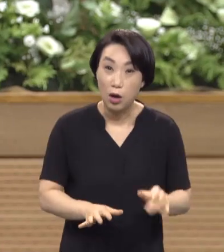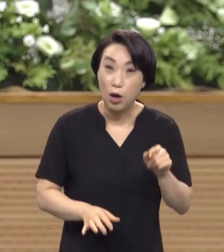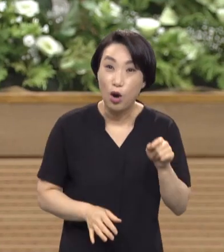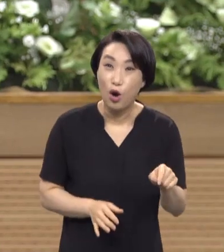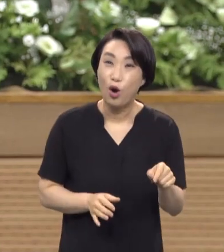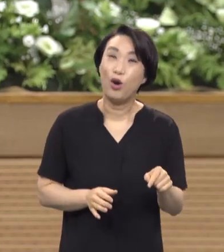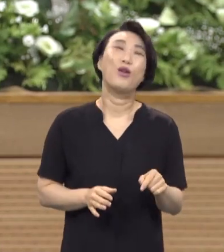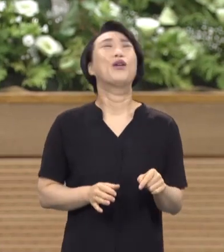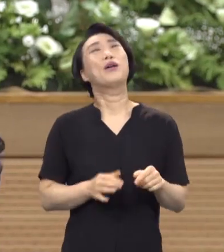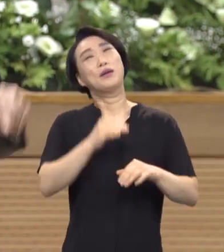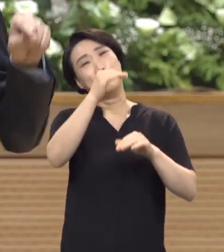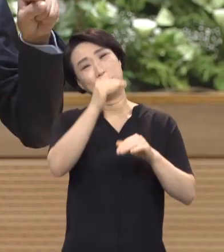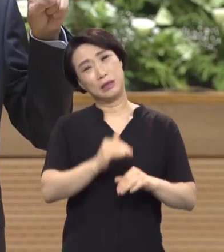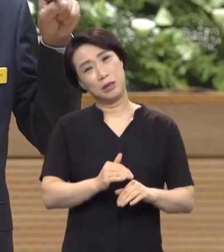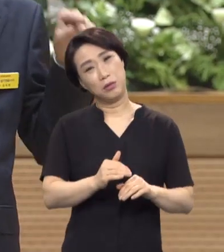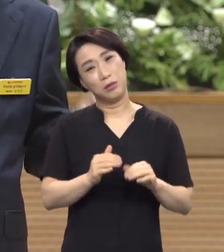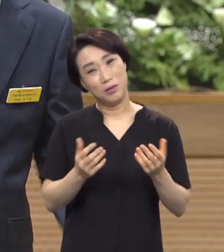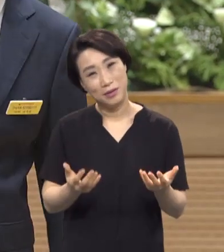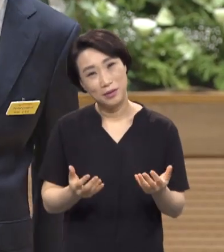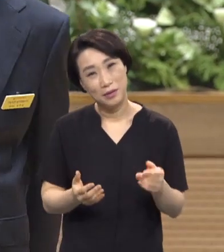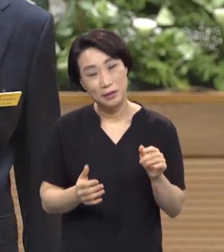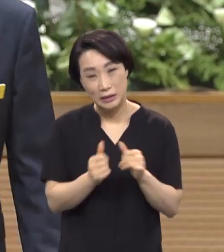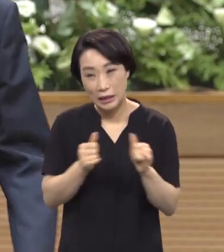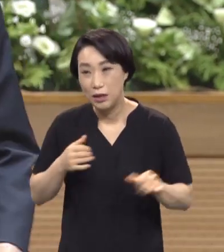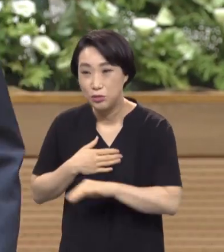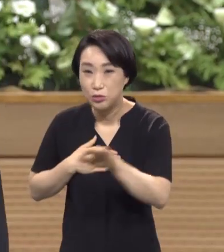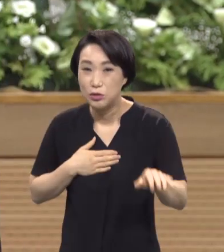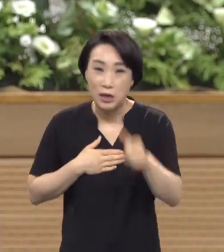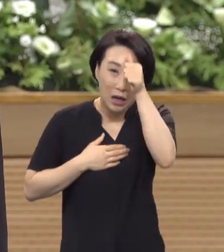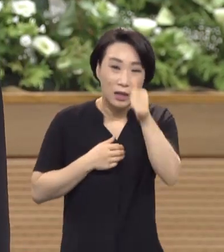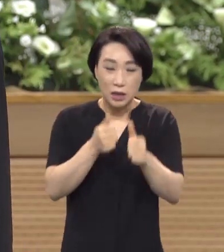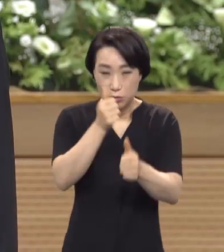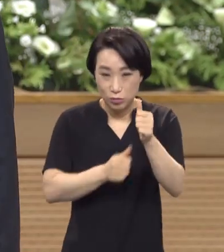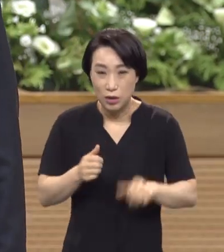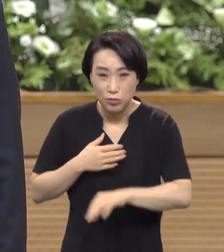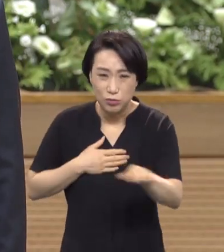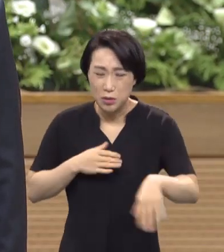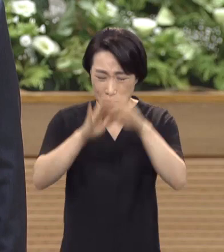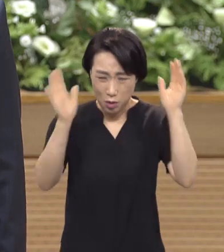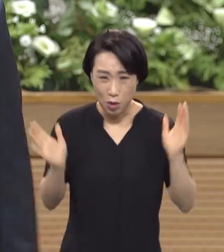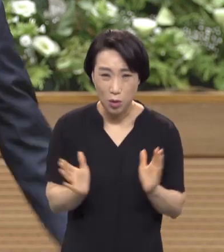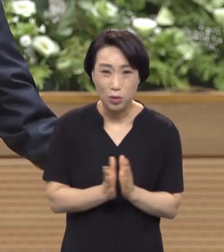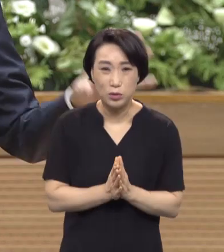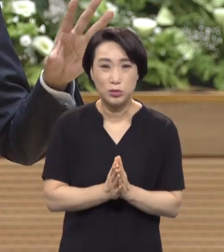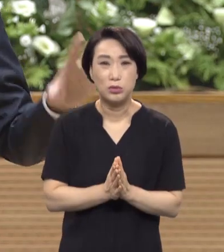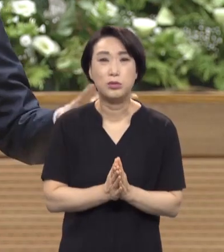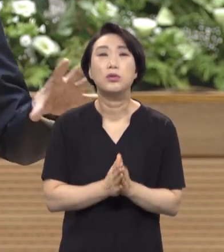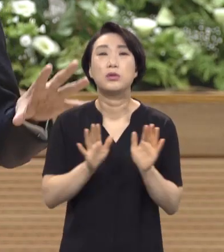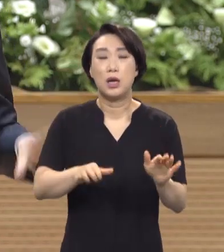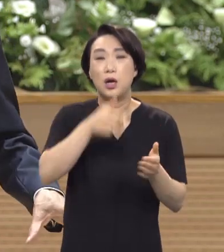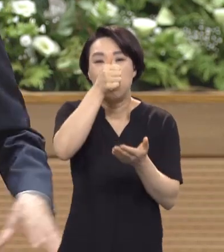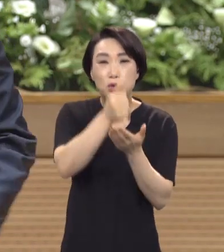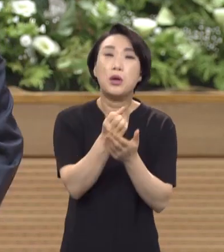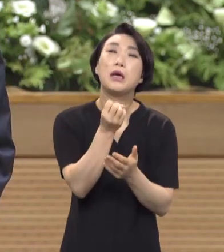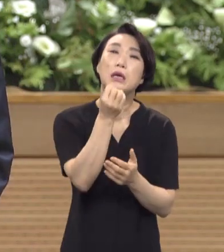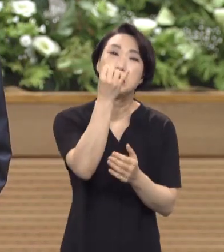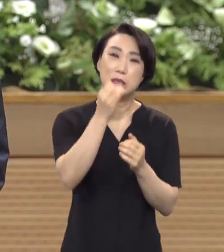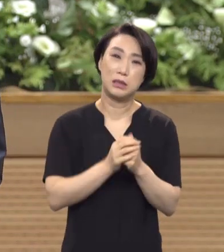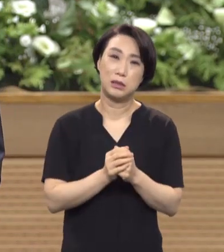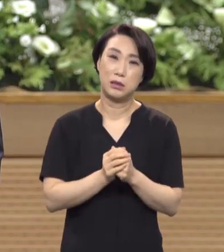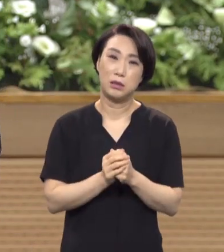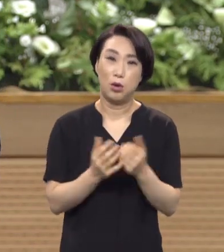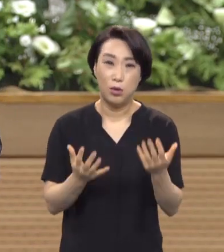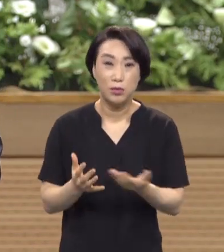그런 얘기입니다. 이렇게 인간은 아담 이후에 다 죄의 씨,